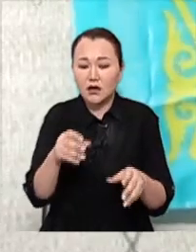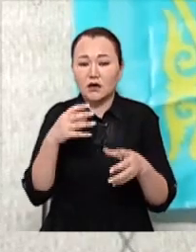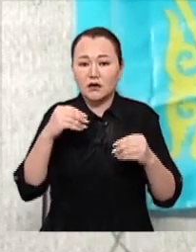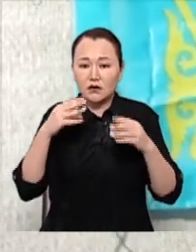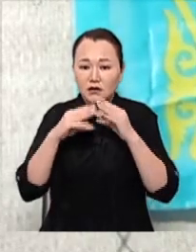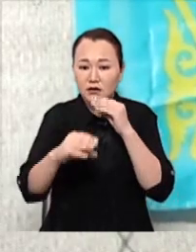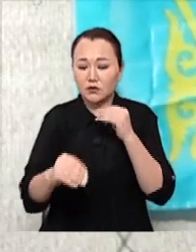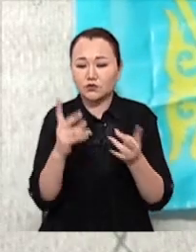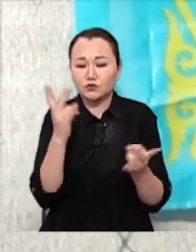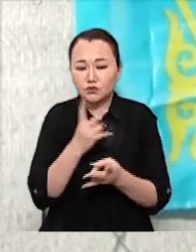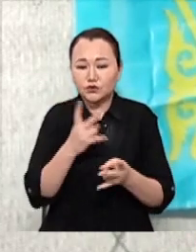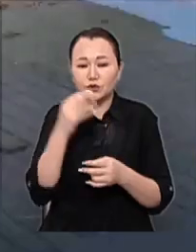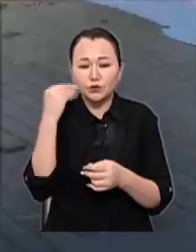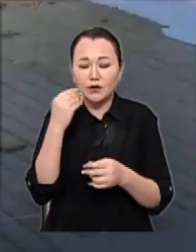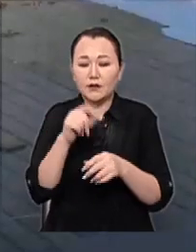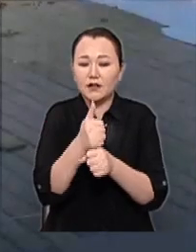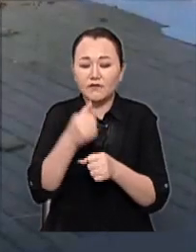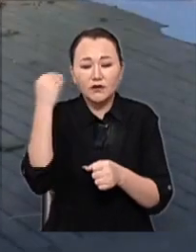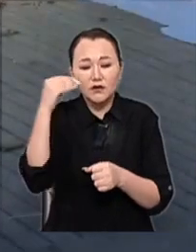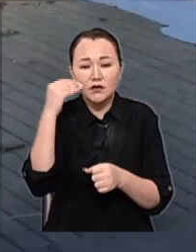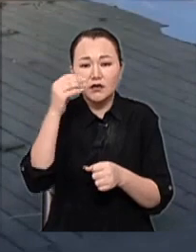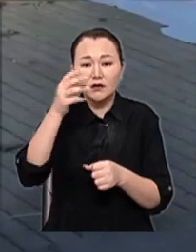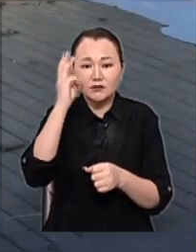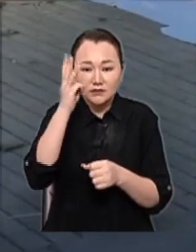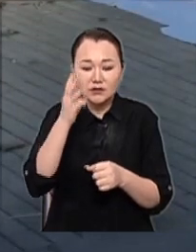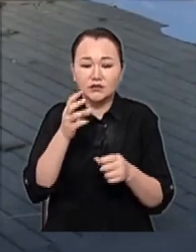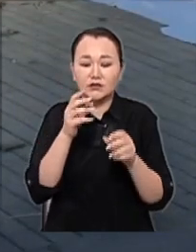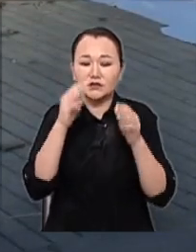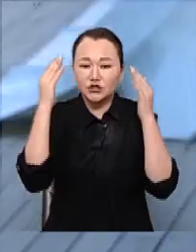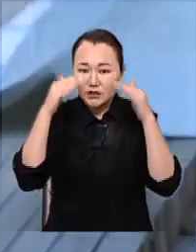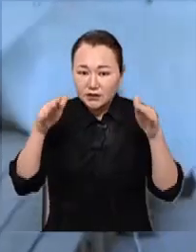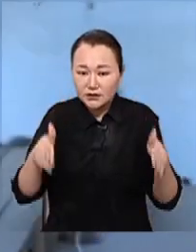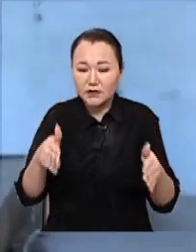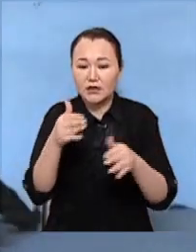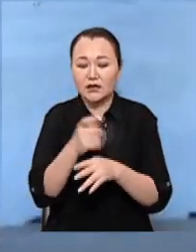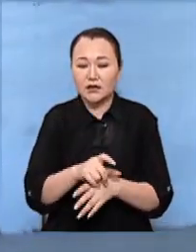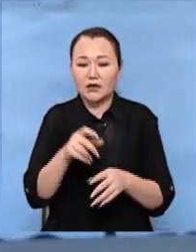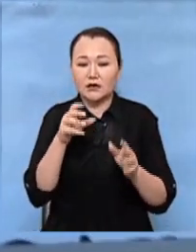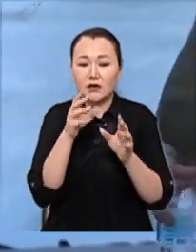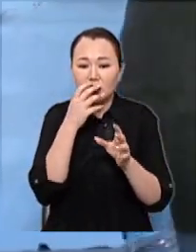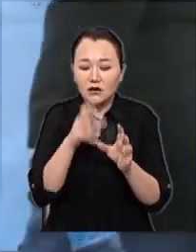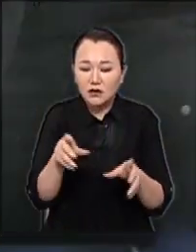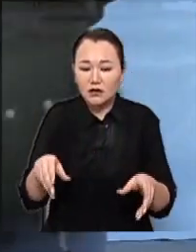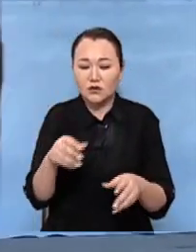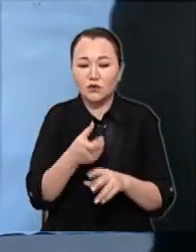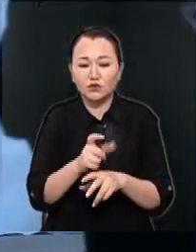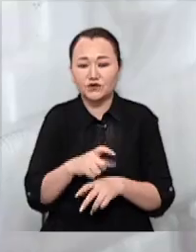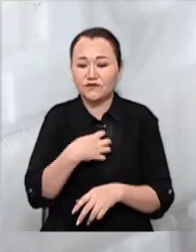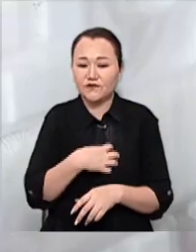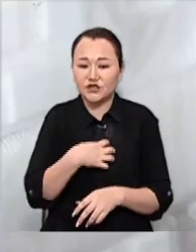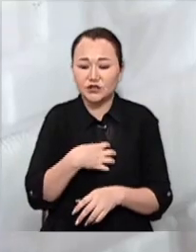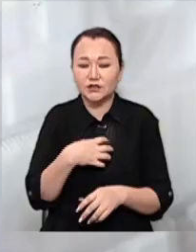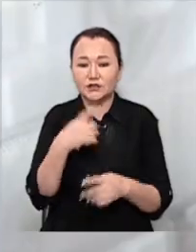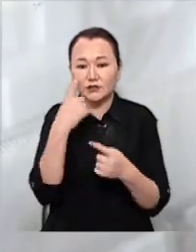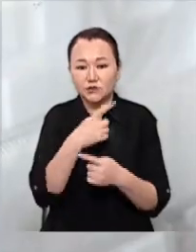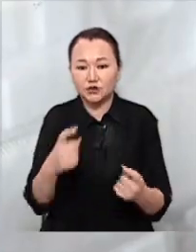төсек керек. Түркияның бас консулдығының мәліметінше шатырлар мен генераторларда ең қажетті дүниелер қатарында болып отыр. Нұрболат